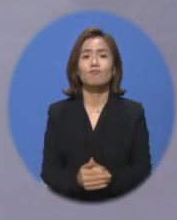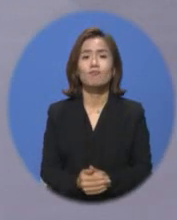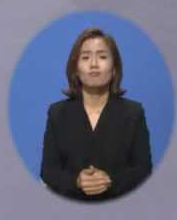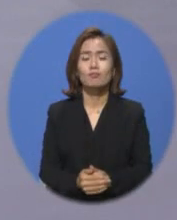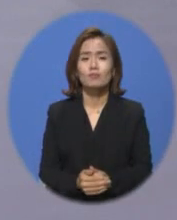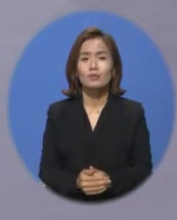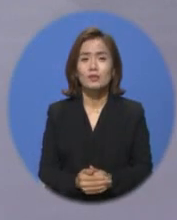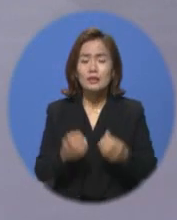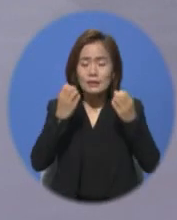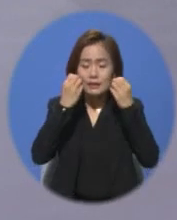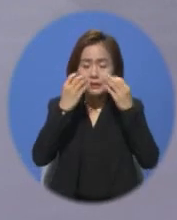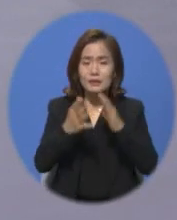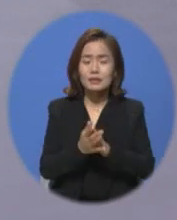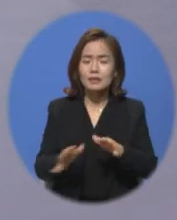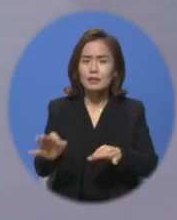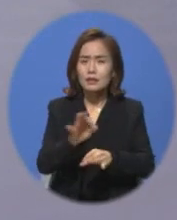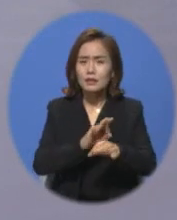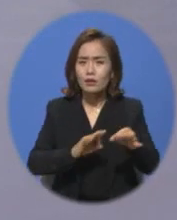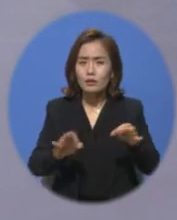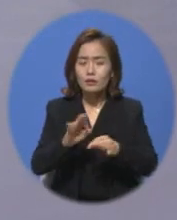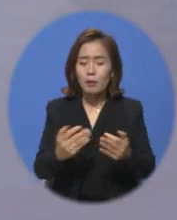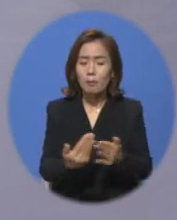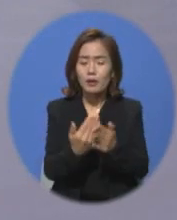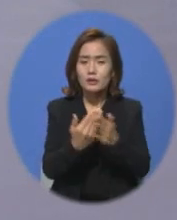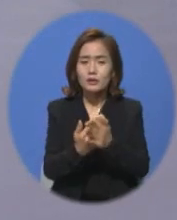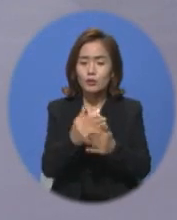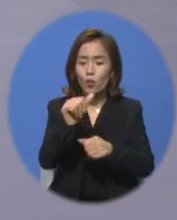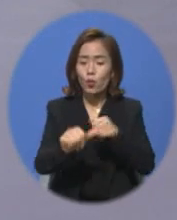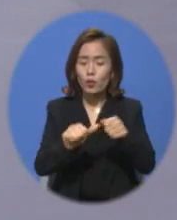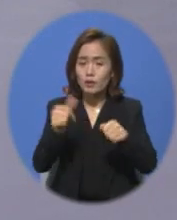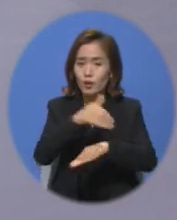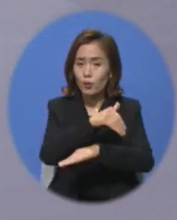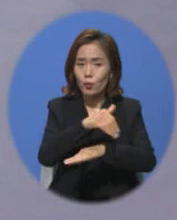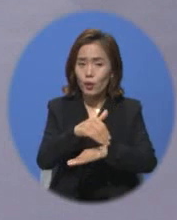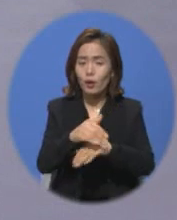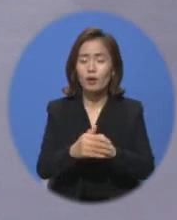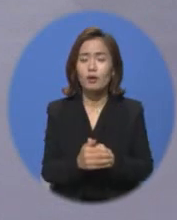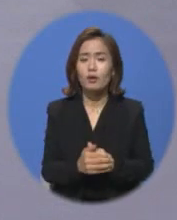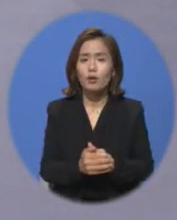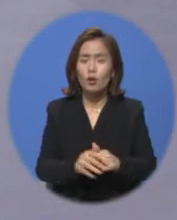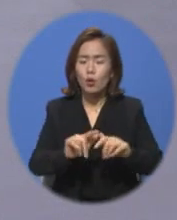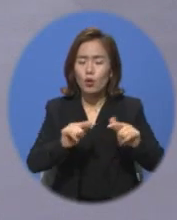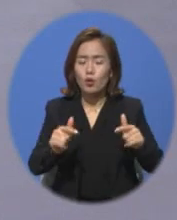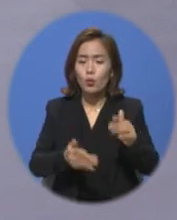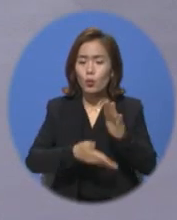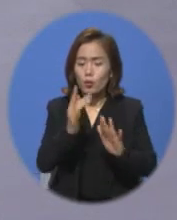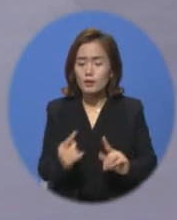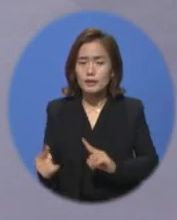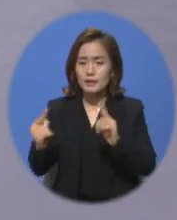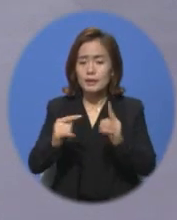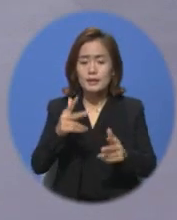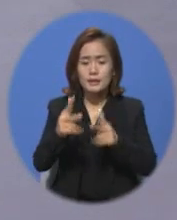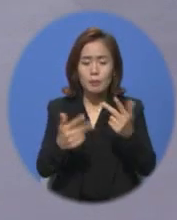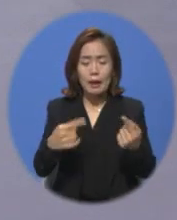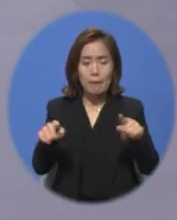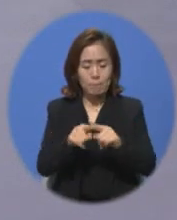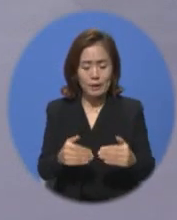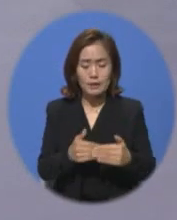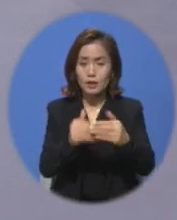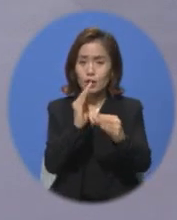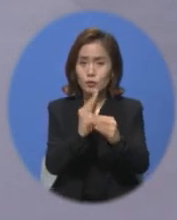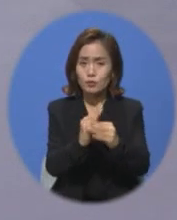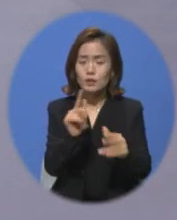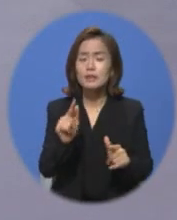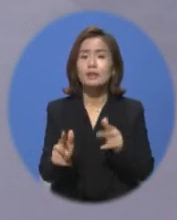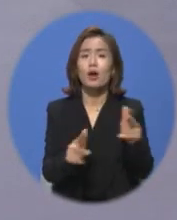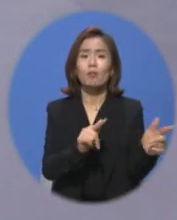500억원규모의 신규경제중심지조성및청년임대 주택사업은 도시 재생뉴딜사업과연계하여추진